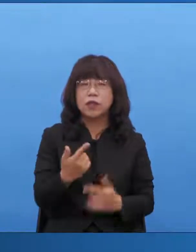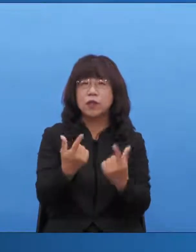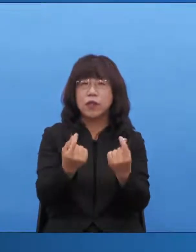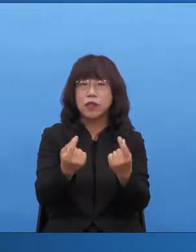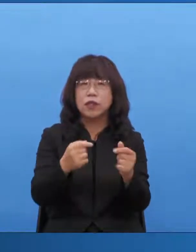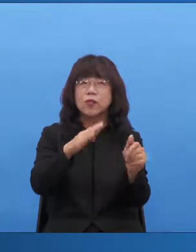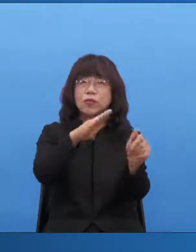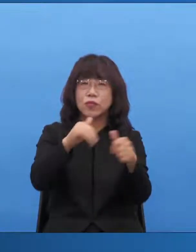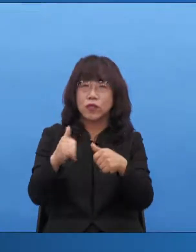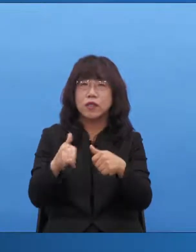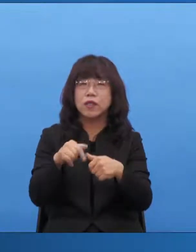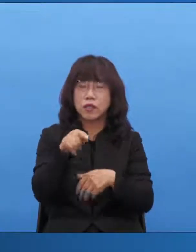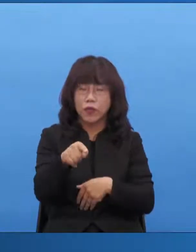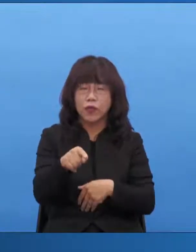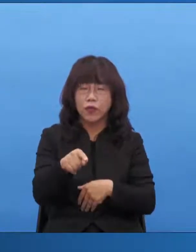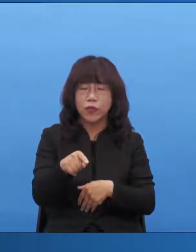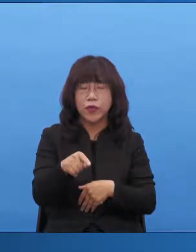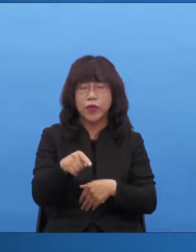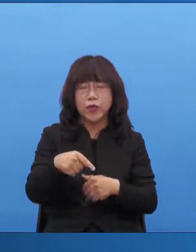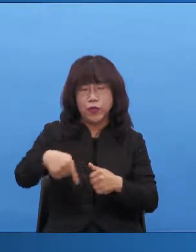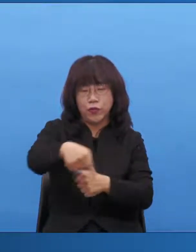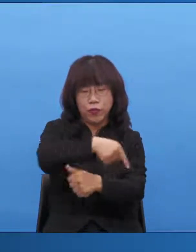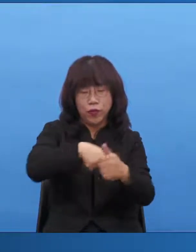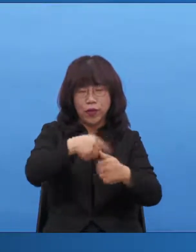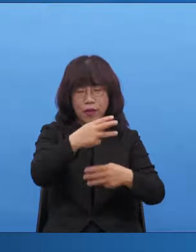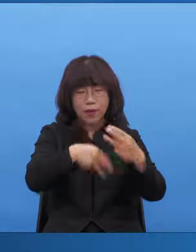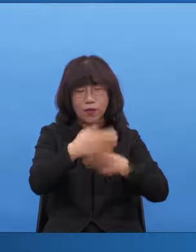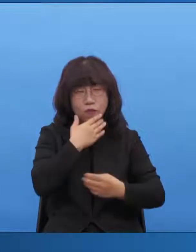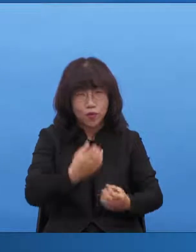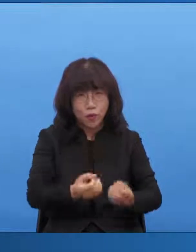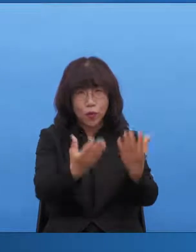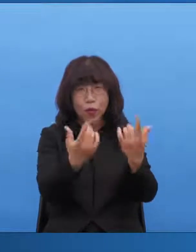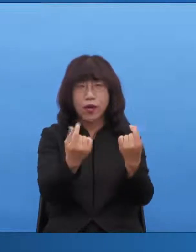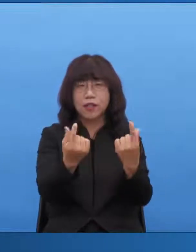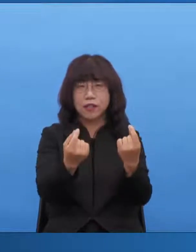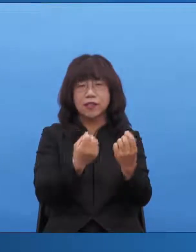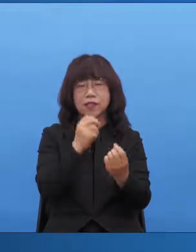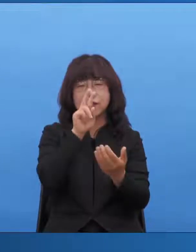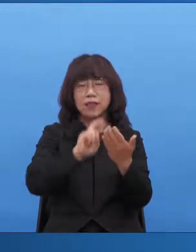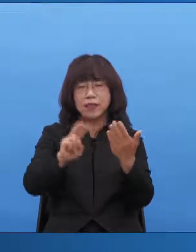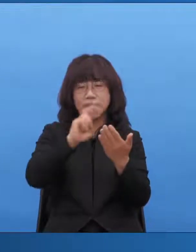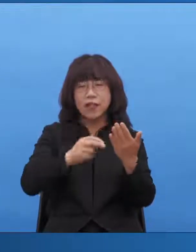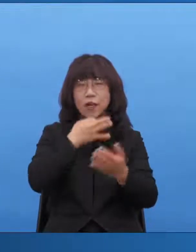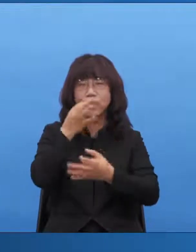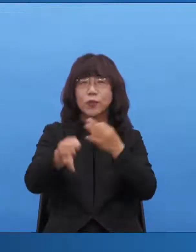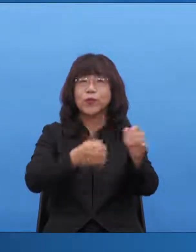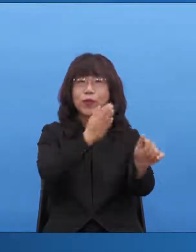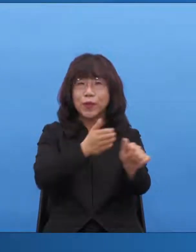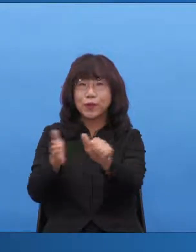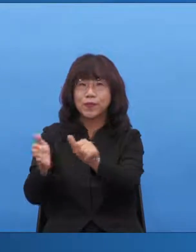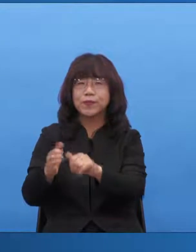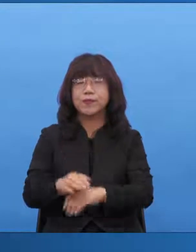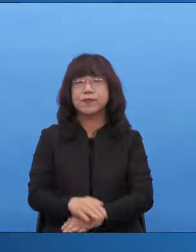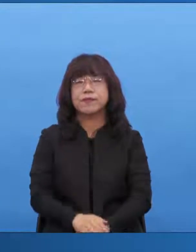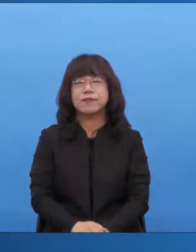주변에 있는 렘넌트들을 축복하면서 우리 같이 함께 찬양하기를 원합니다. 우리 약속의 자녀 함께 찬양합시다.